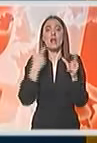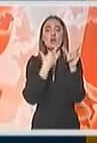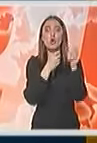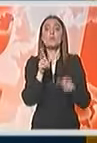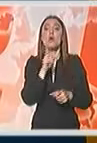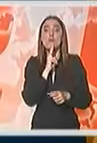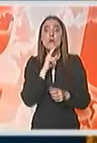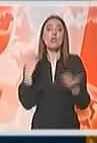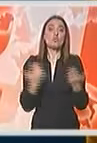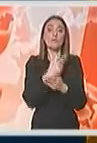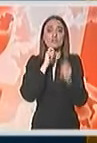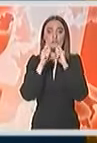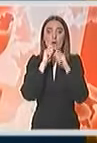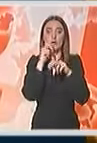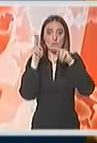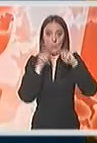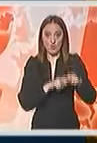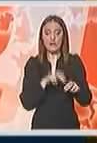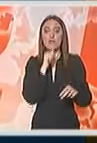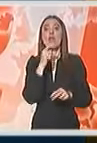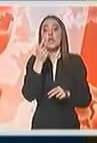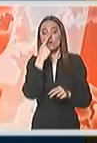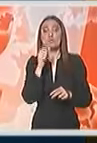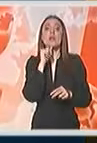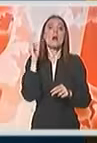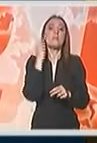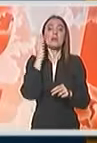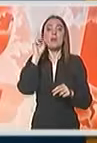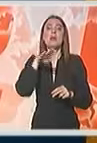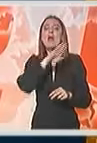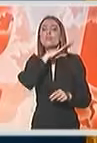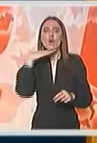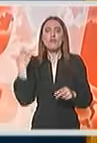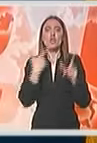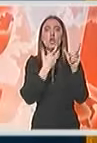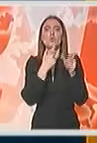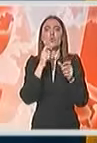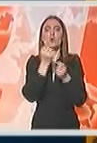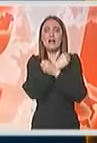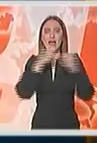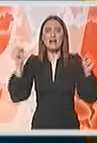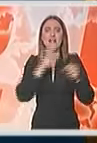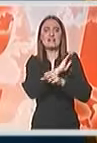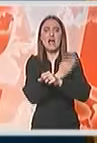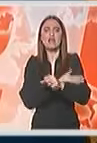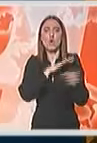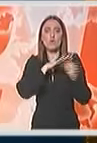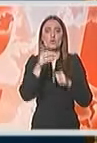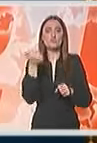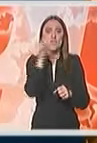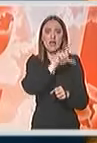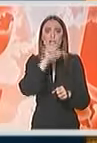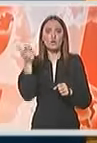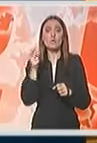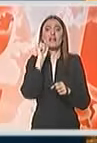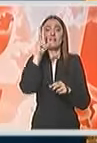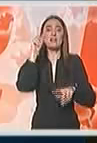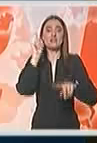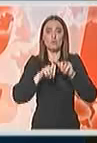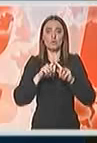koje im i novi sporazum ostavlja, i Rusija i SAD imaju dovoljno nuklearne snage da unište jedna drugu čak 13